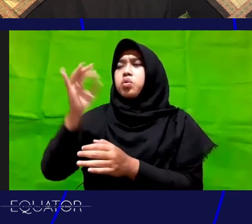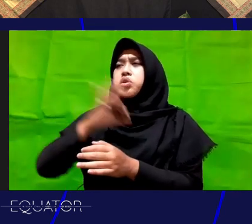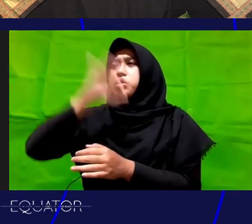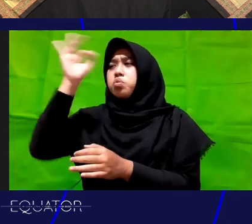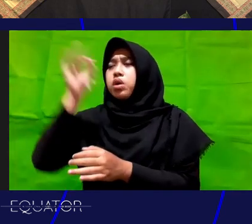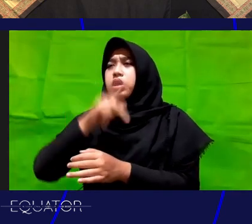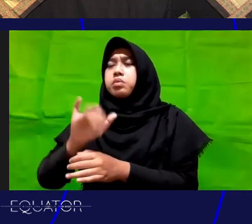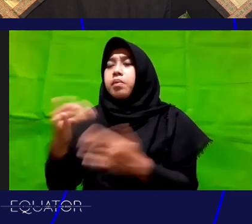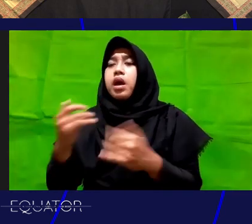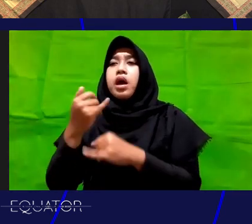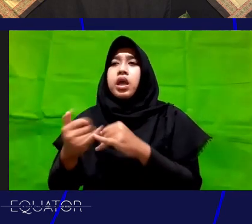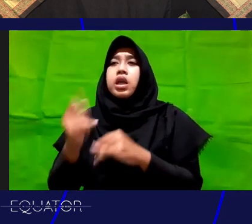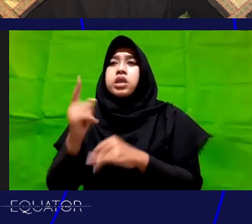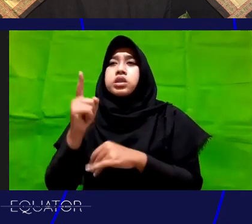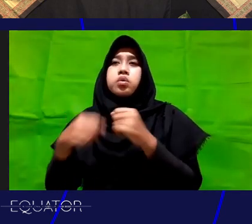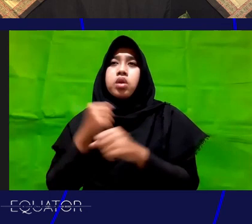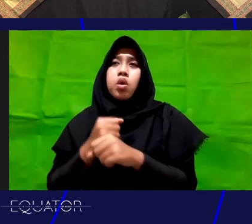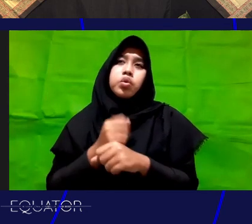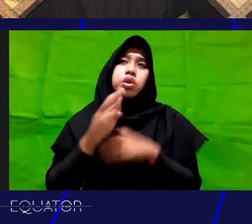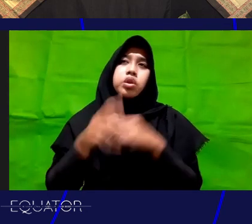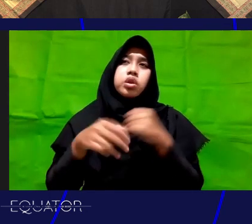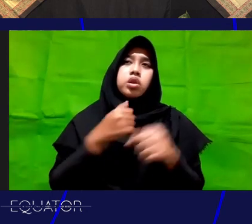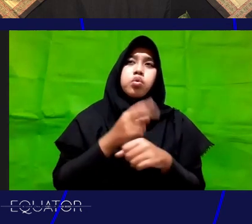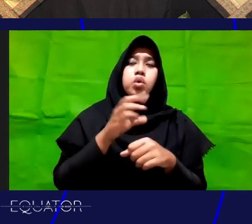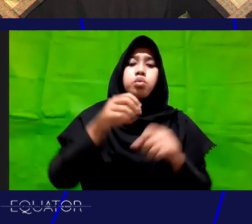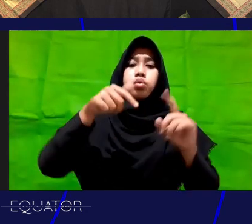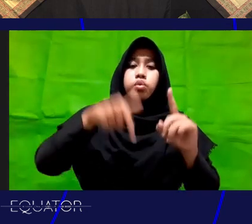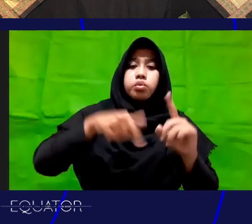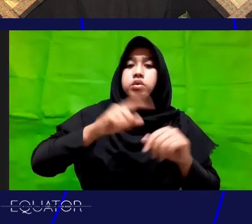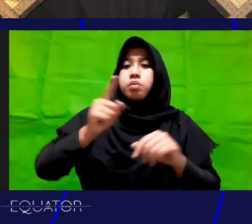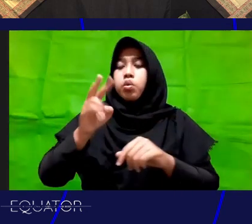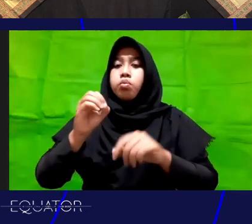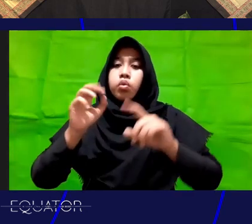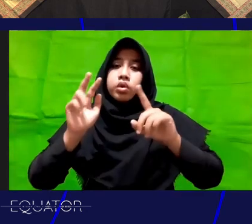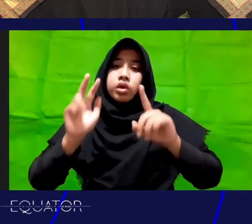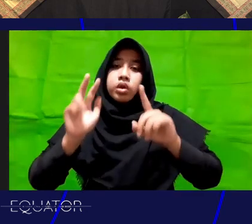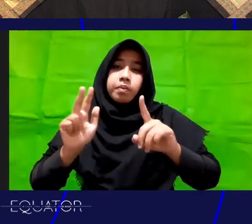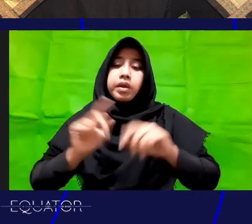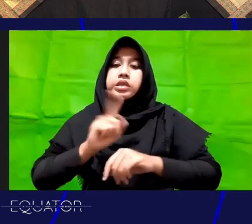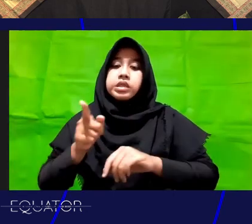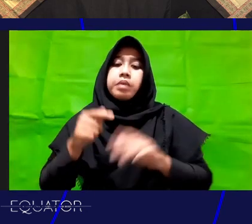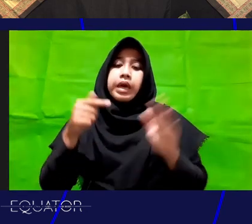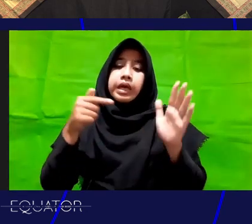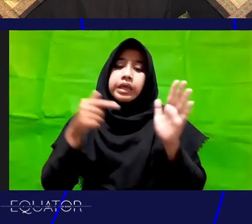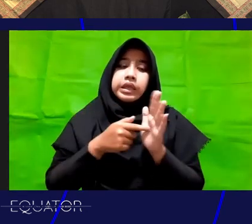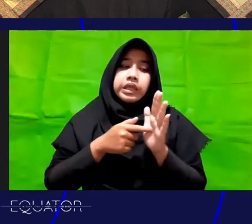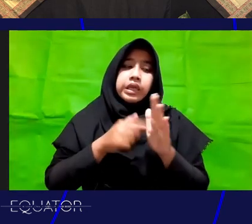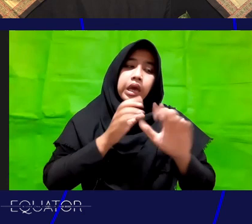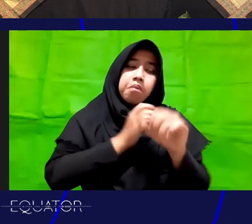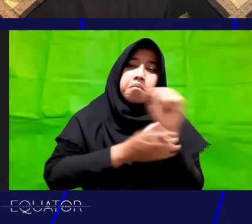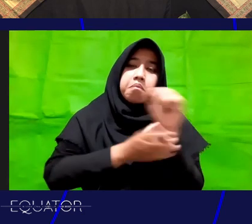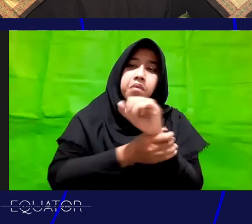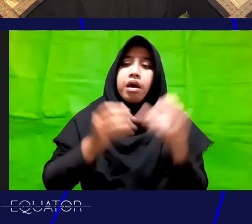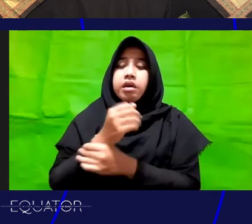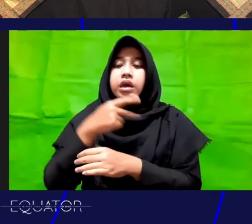tahun 2017 sampai 2018, sampai titik yang paling ekstrim gitu, di mana kita sering kali terbangun, kita nggak tahu ada di mana,